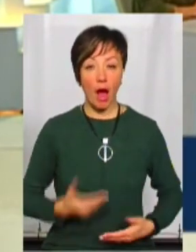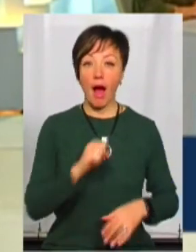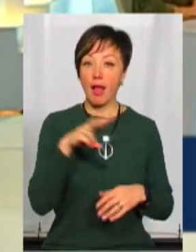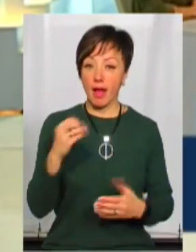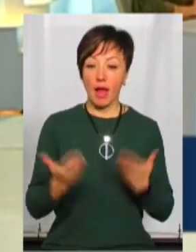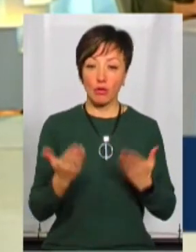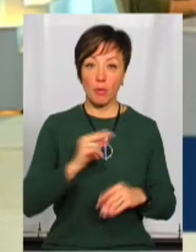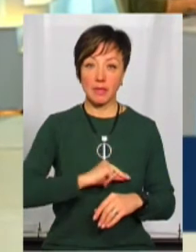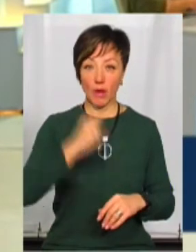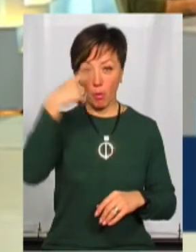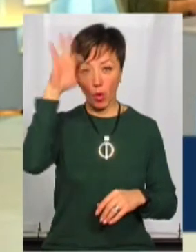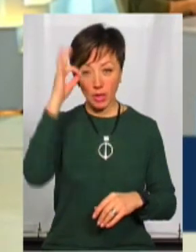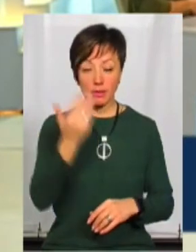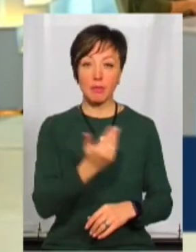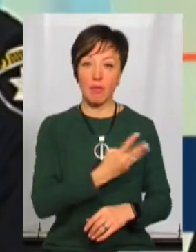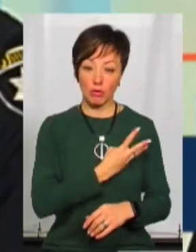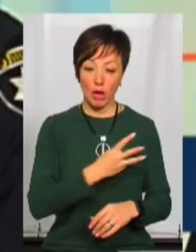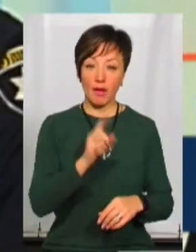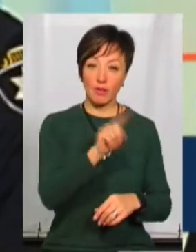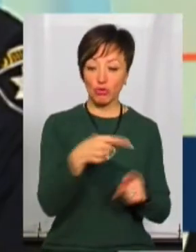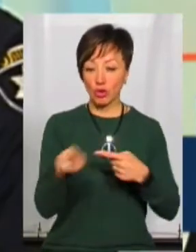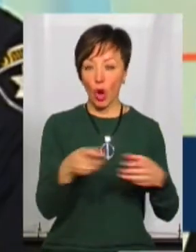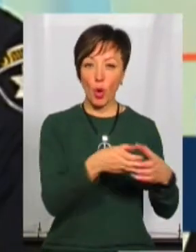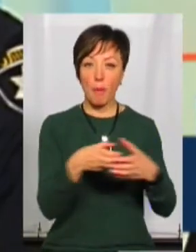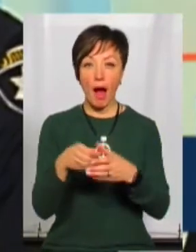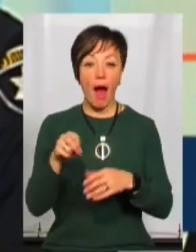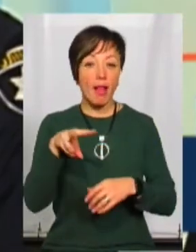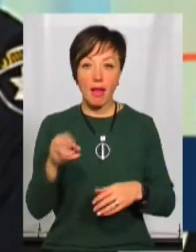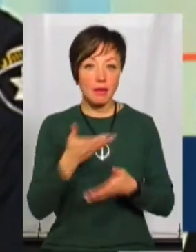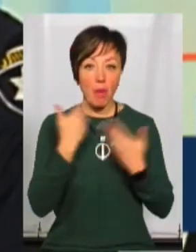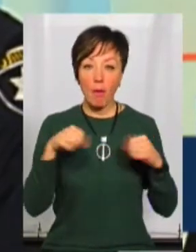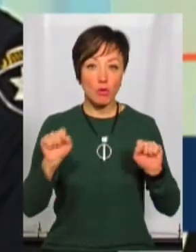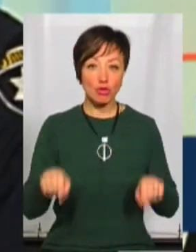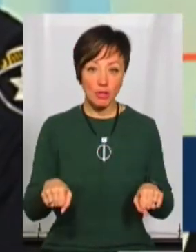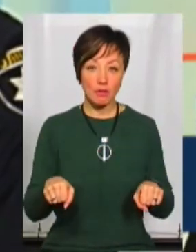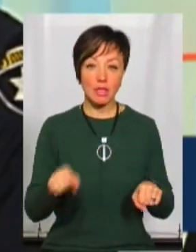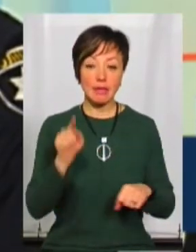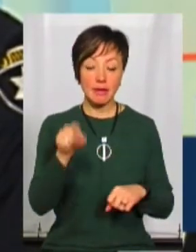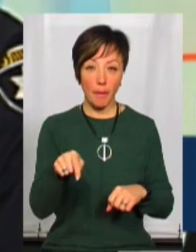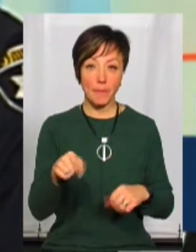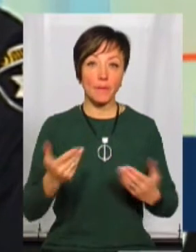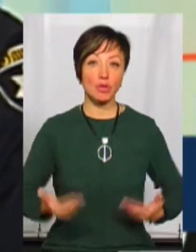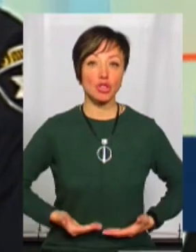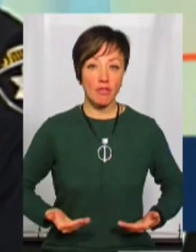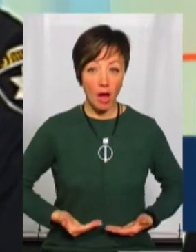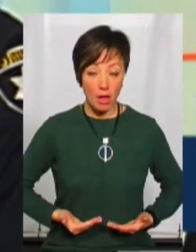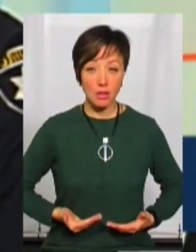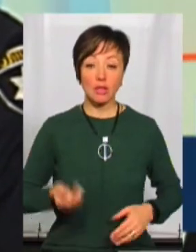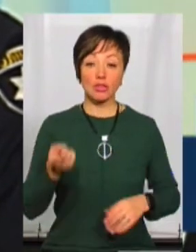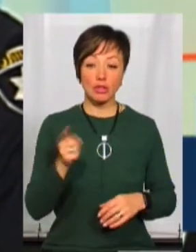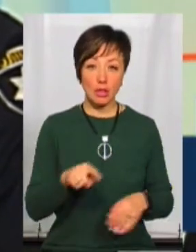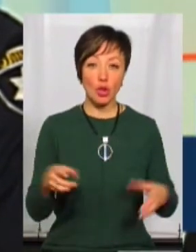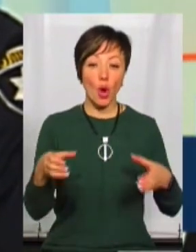працівник поліції виявив бажання працювати в тій чи іншій громаді, але в нього немає можливості там проживати,